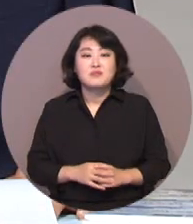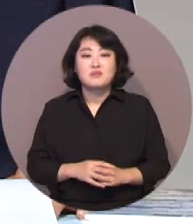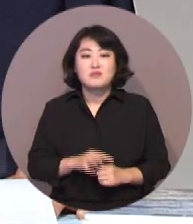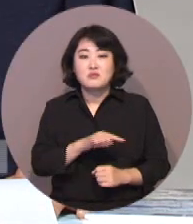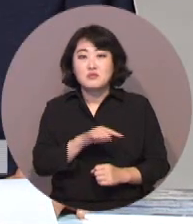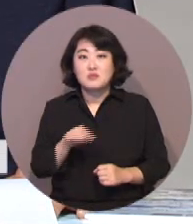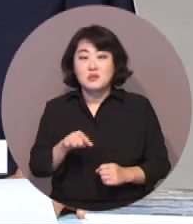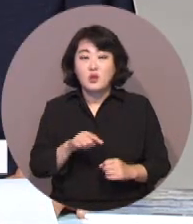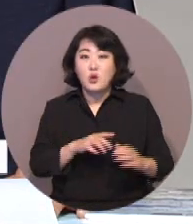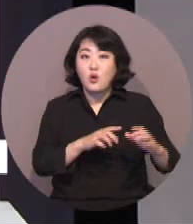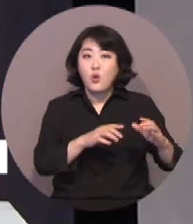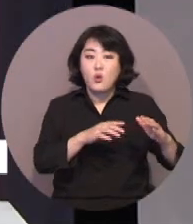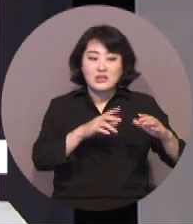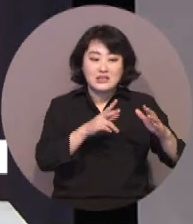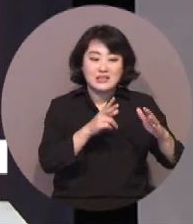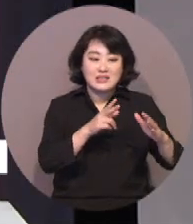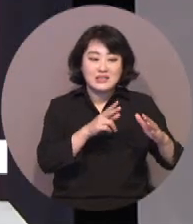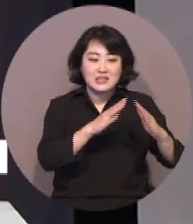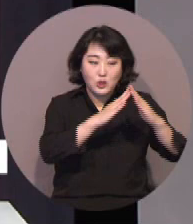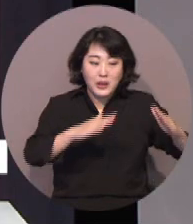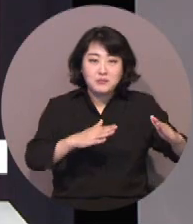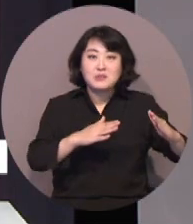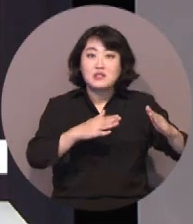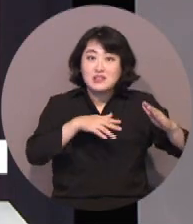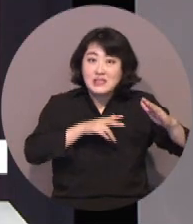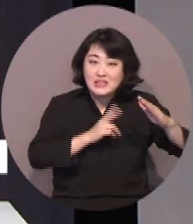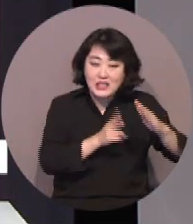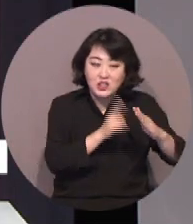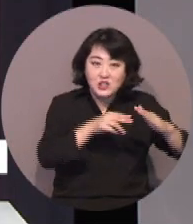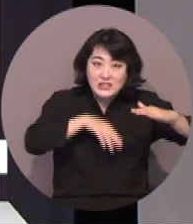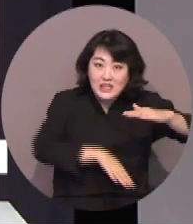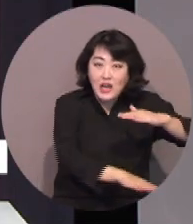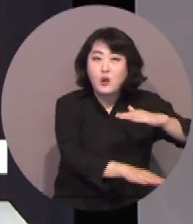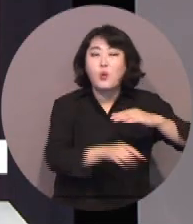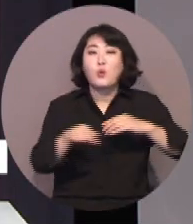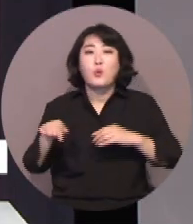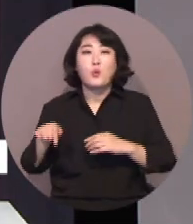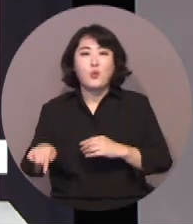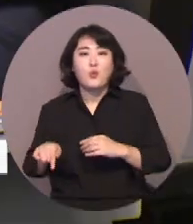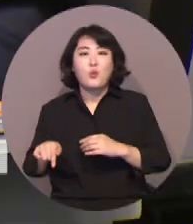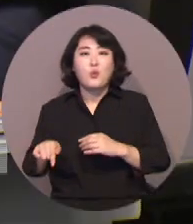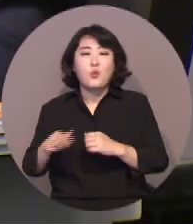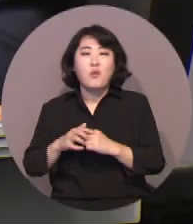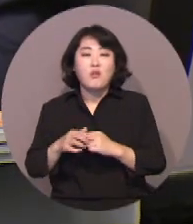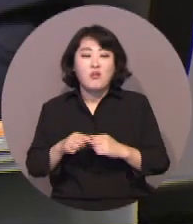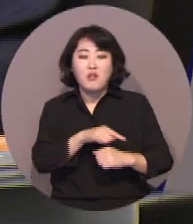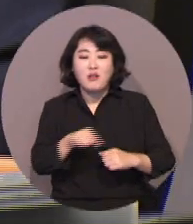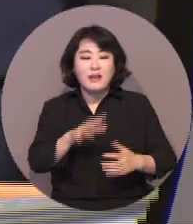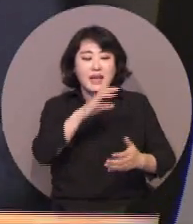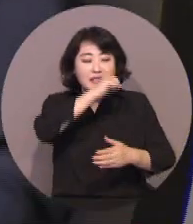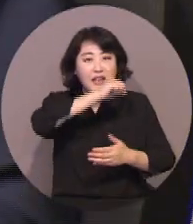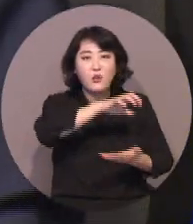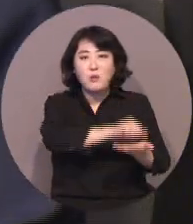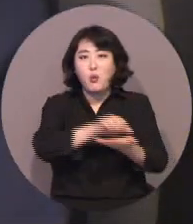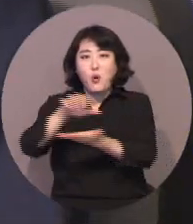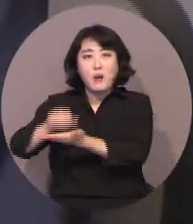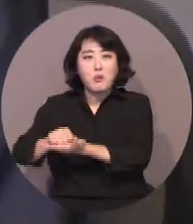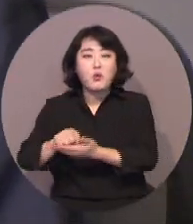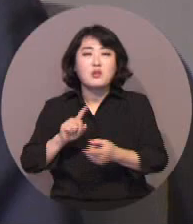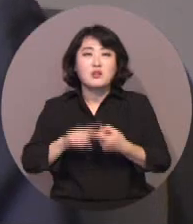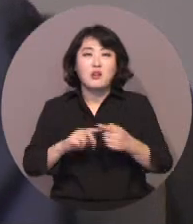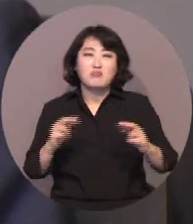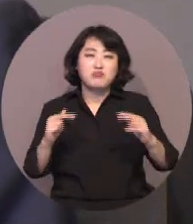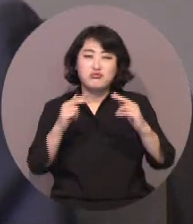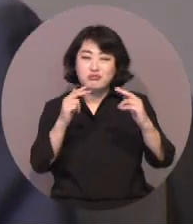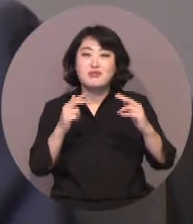호남선 지하와 김경훈 후보의 서대 전공한 지하 도시 건설 공약과 관련해 예산 확보 방안을 놓고 설전을